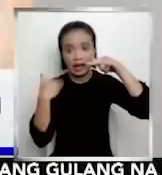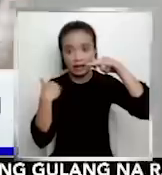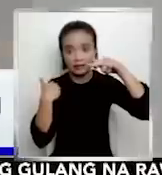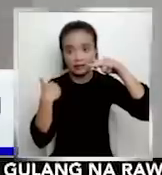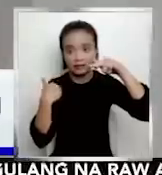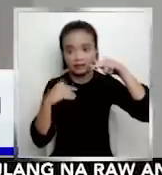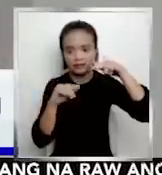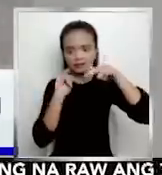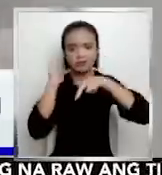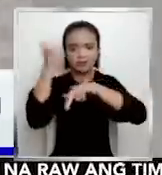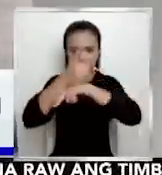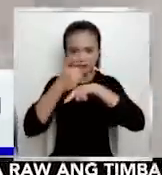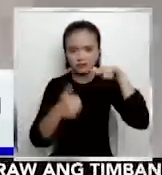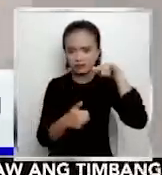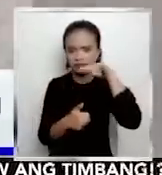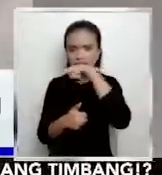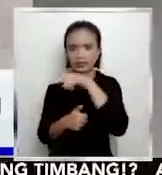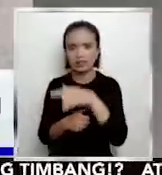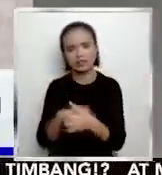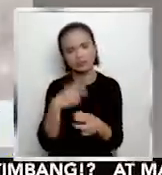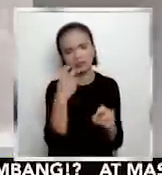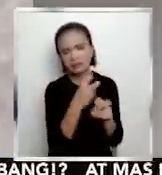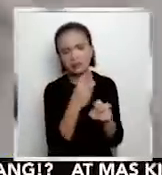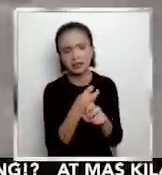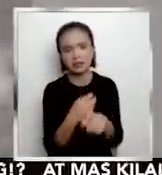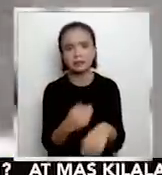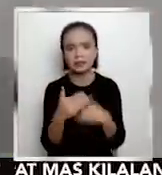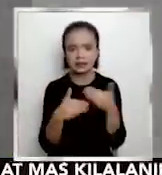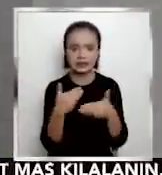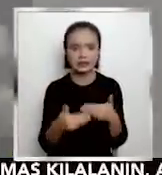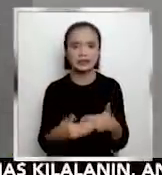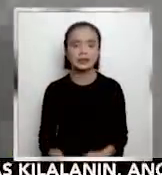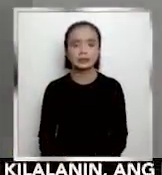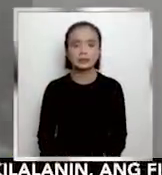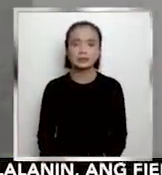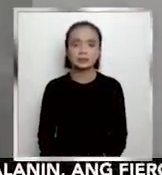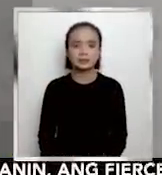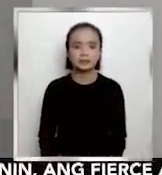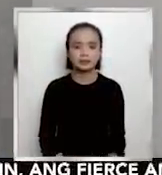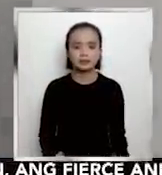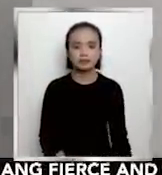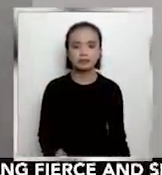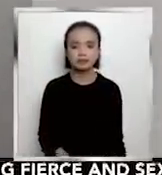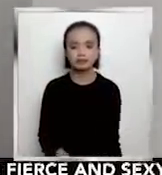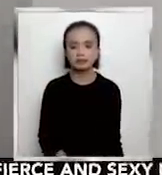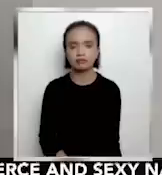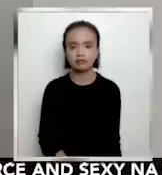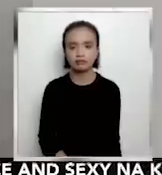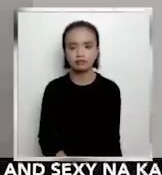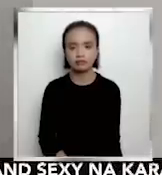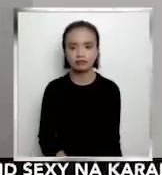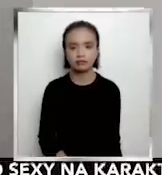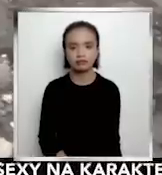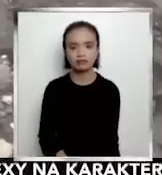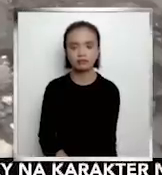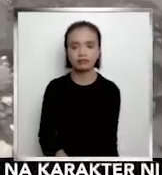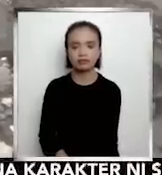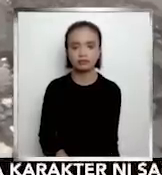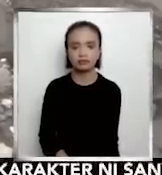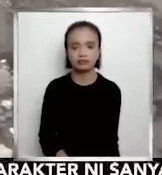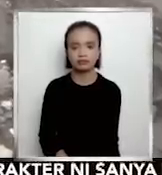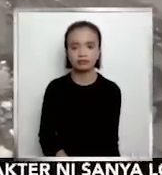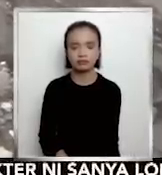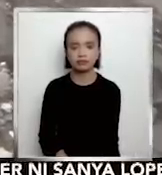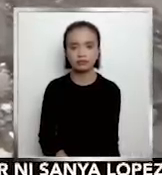lang mahirap sir gumawa ng processing dito. Para sa GMA Regional TV Balitang Bicolandia at GMA Integrated News,